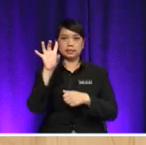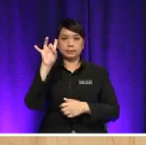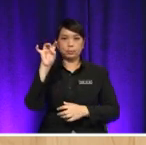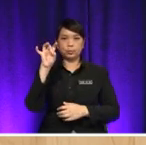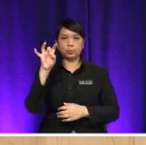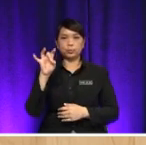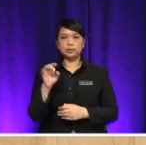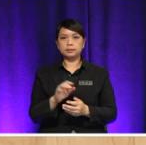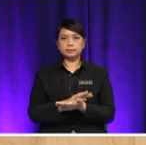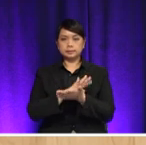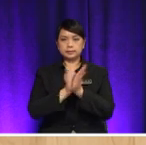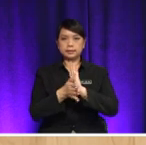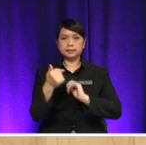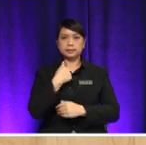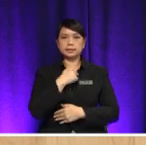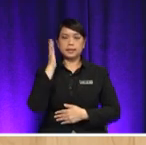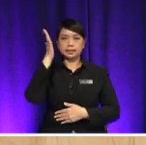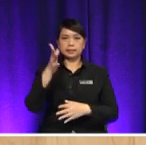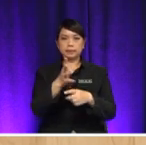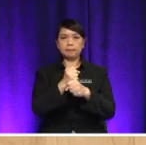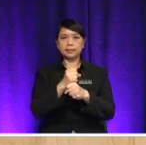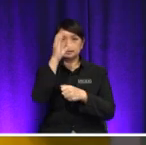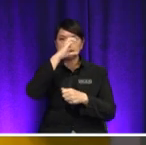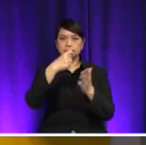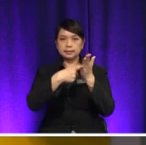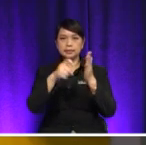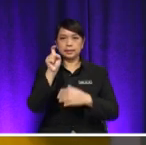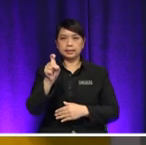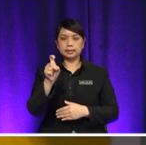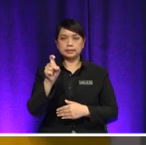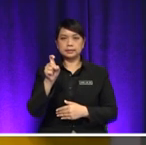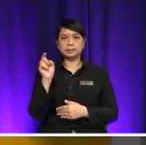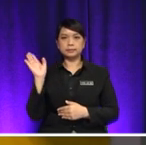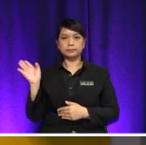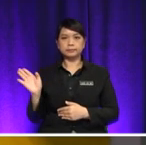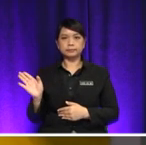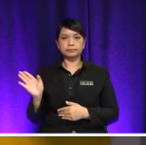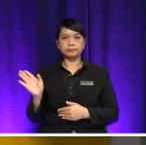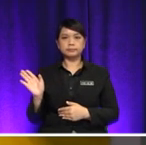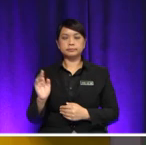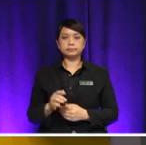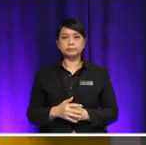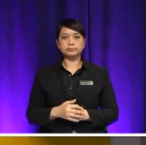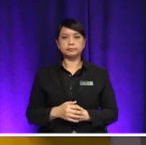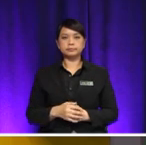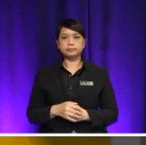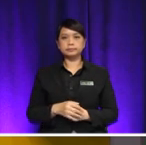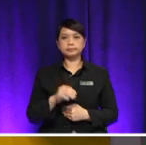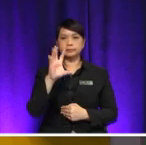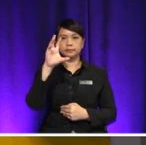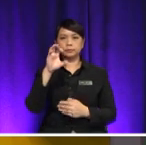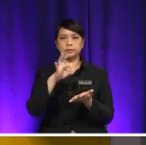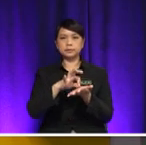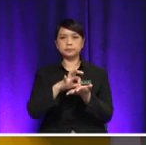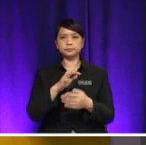maka daripada sinilah kita akan dapat Tentukan nilai x yaitu sebanyak 50 C oke